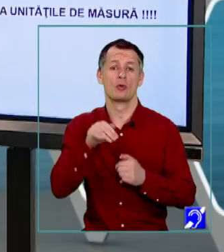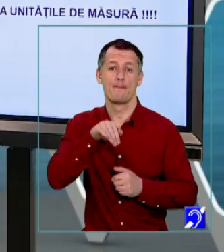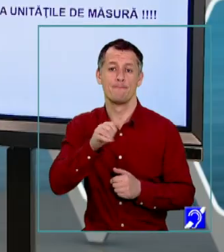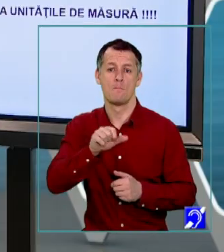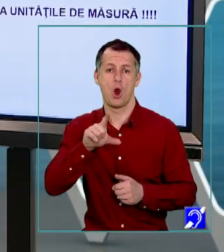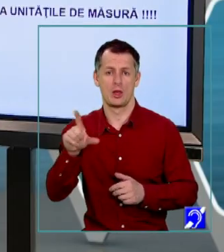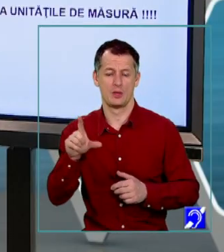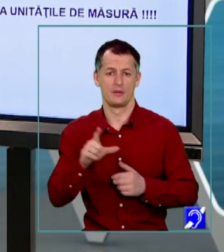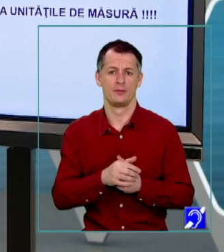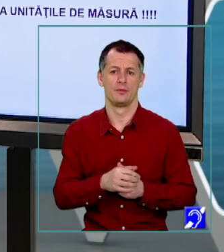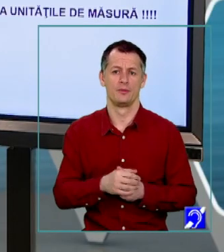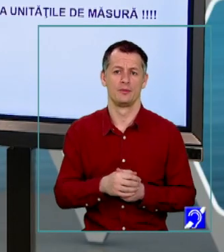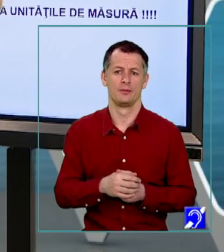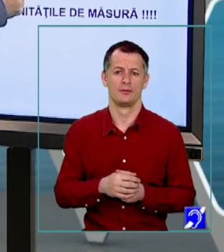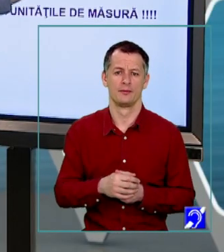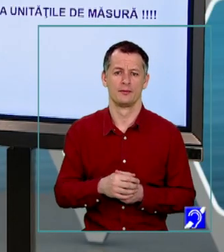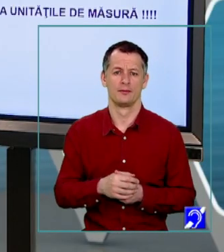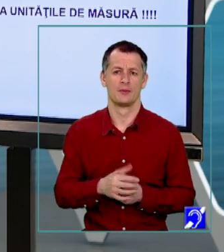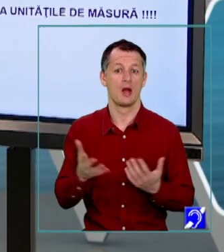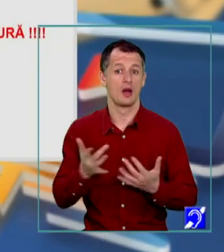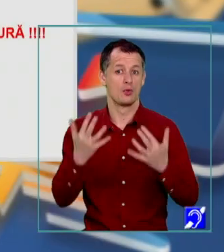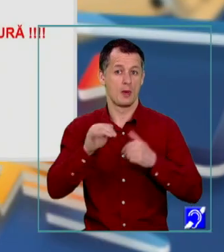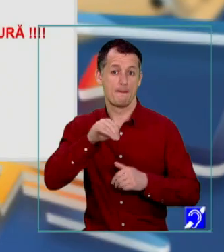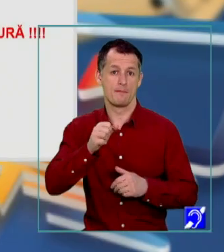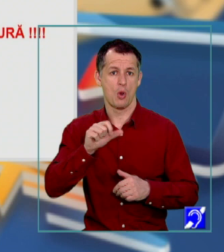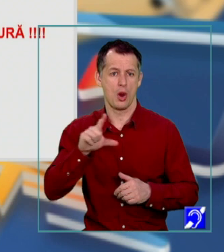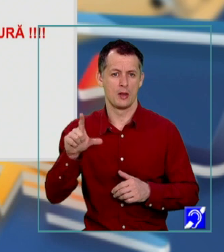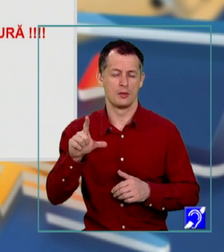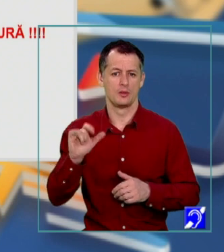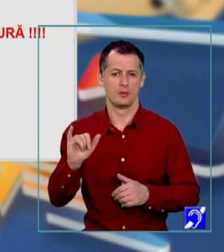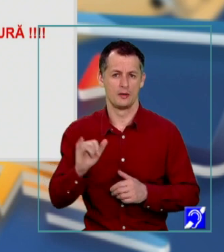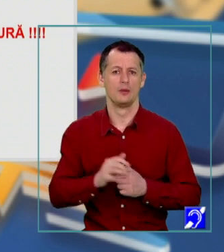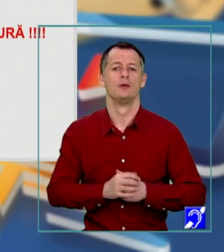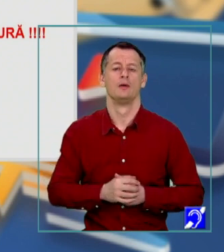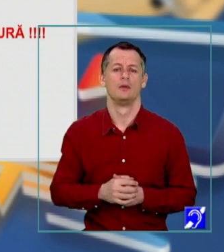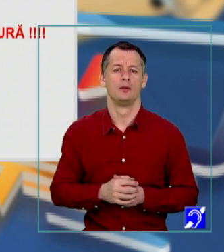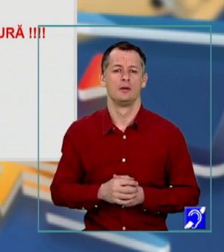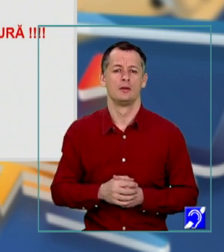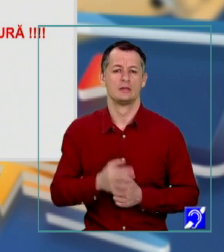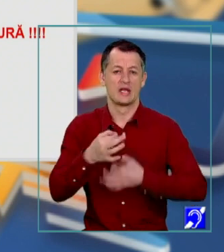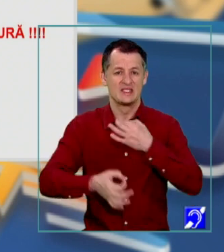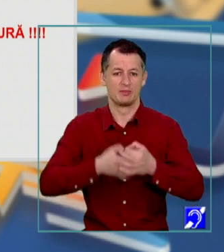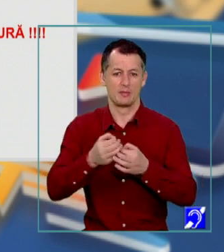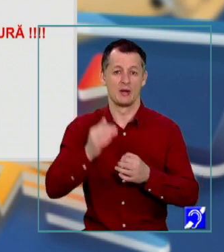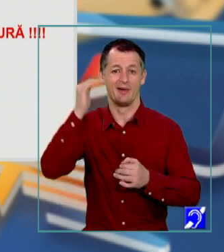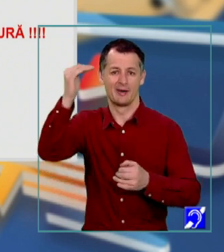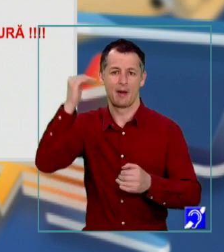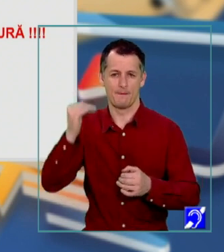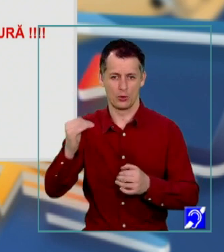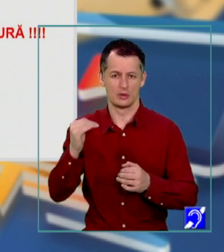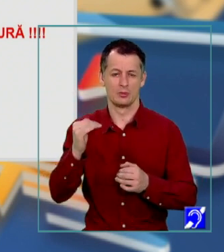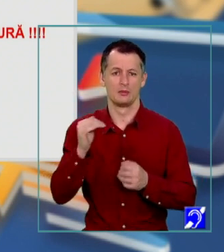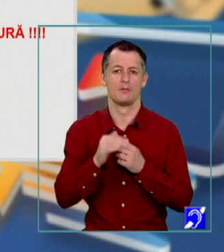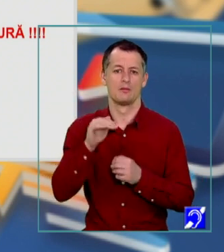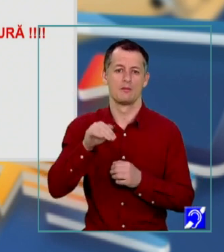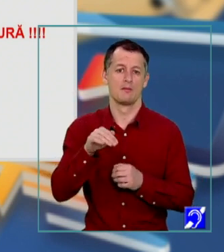care număr de moli se exprimă ca raport între